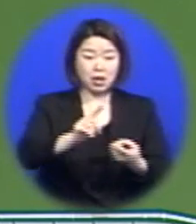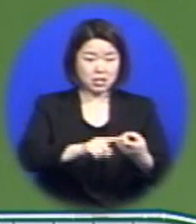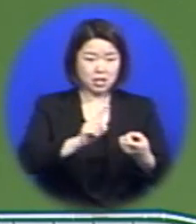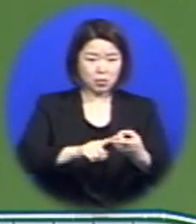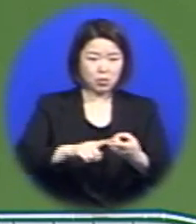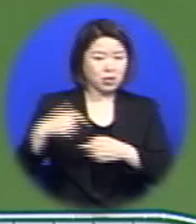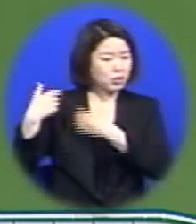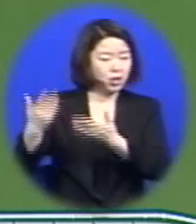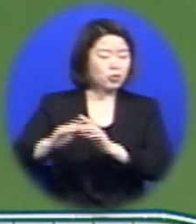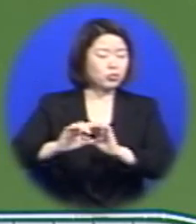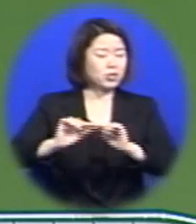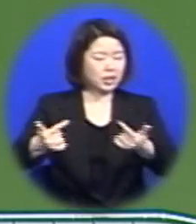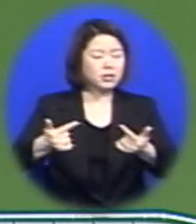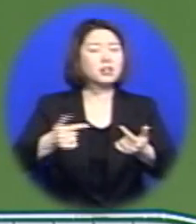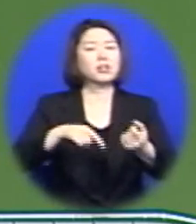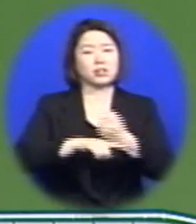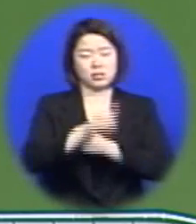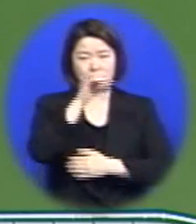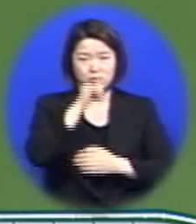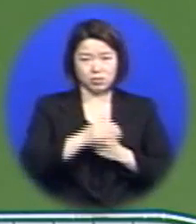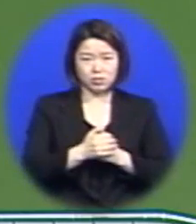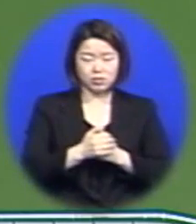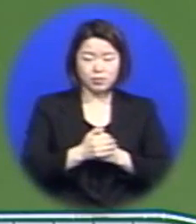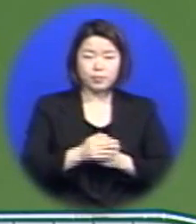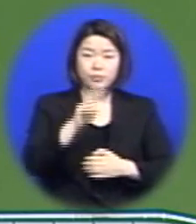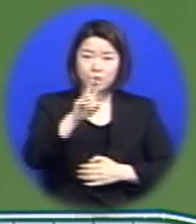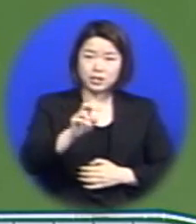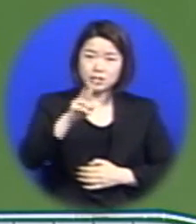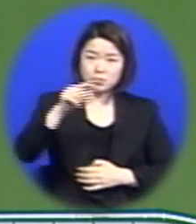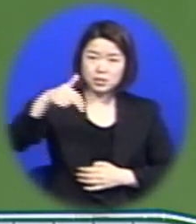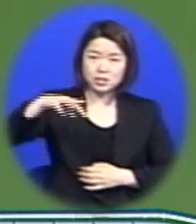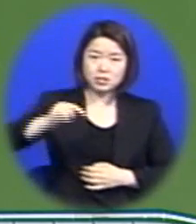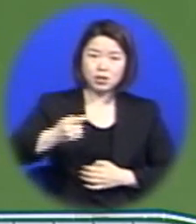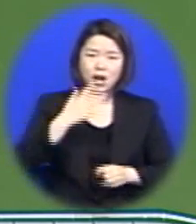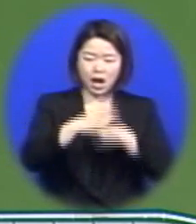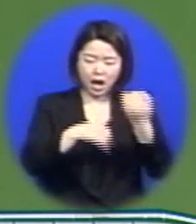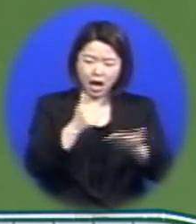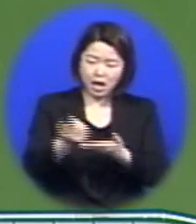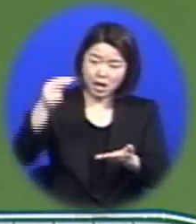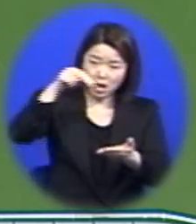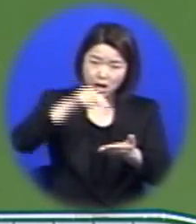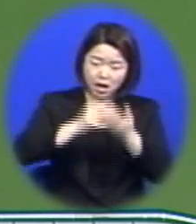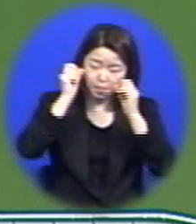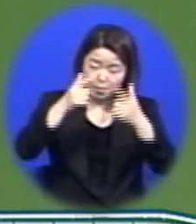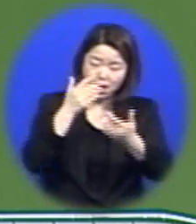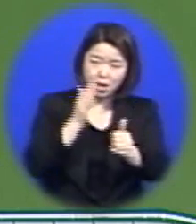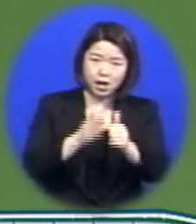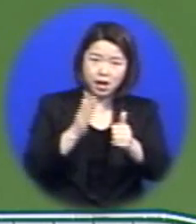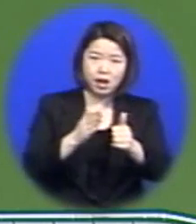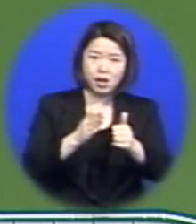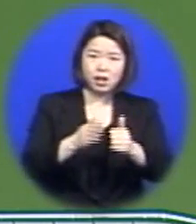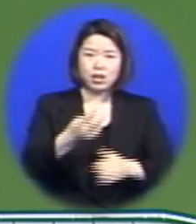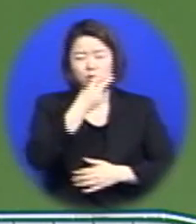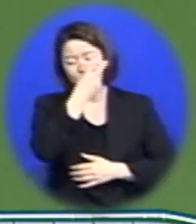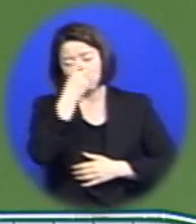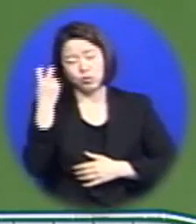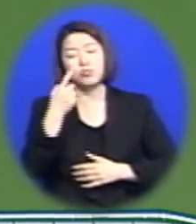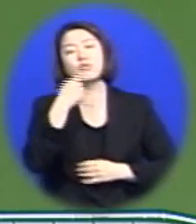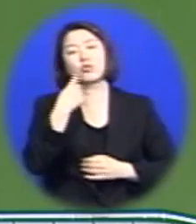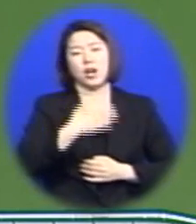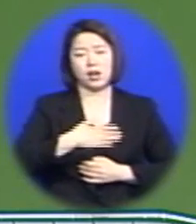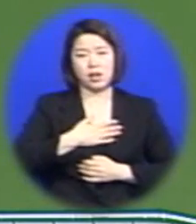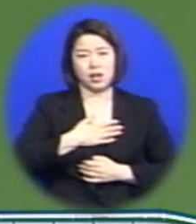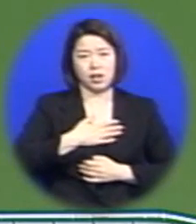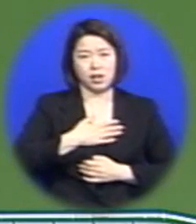리가 없다는 겁니다 22절에 하나님 일어나십시오 주무시는 줄